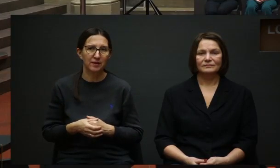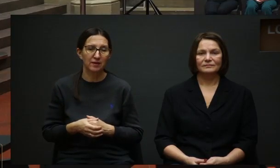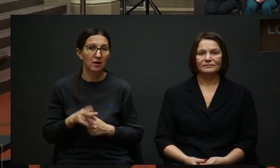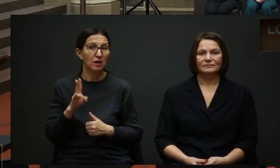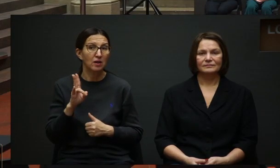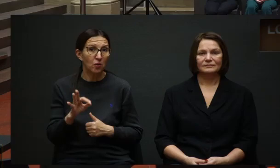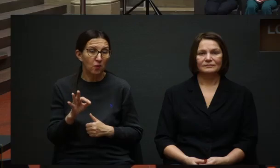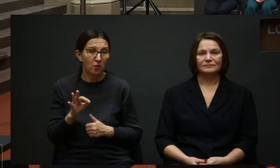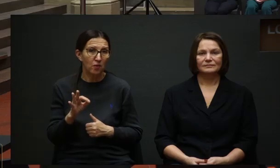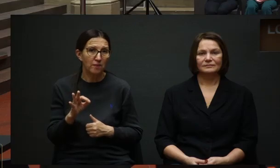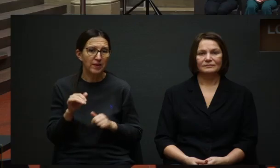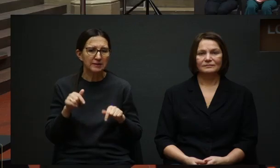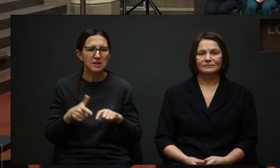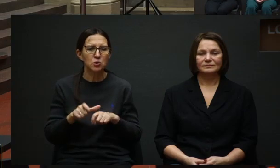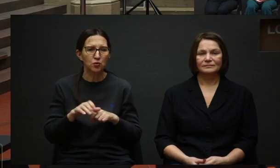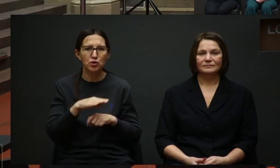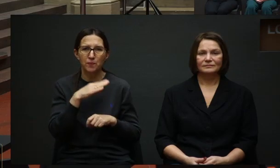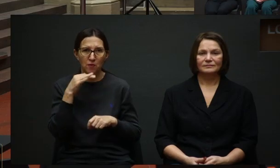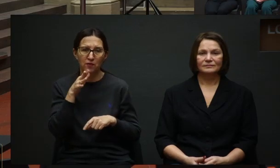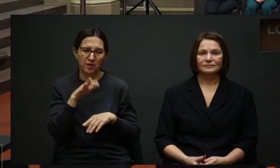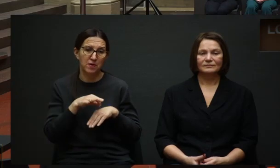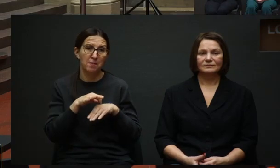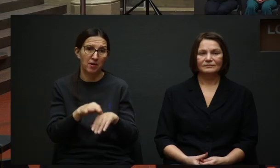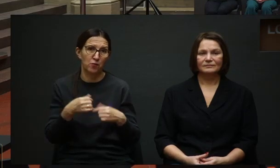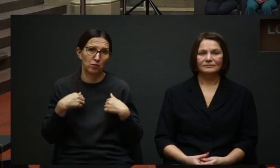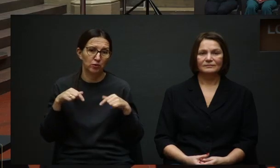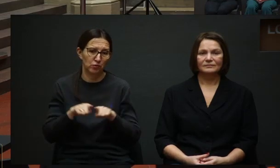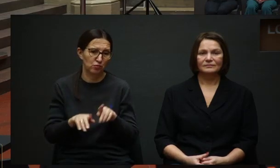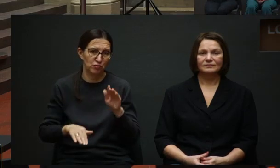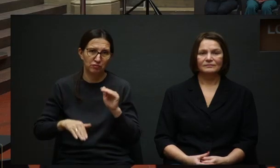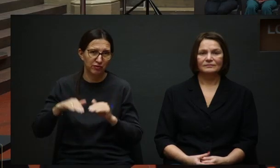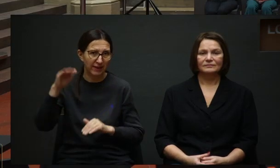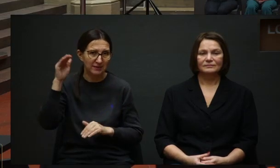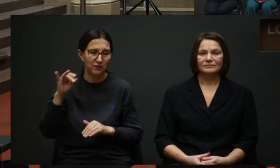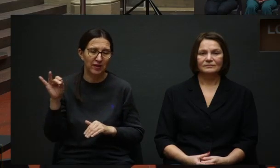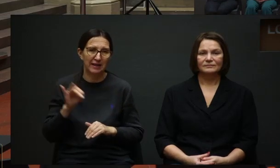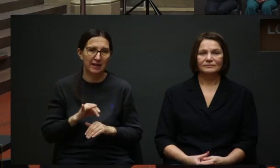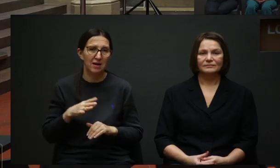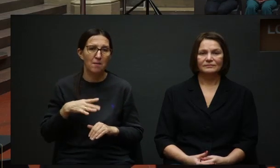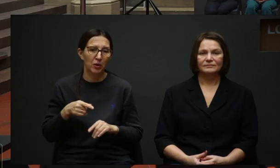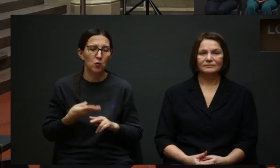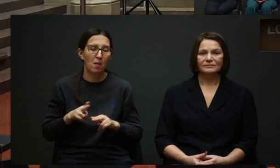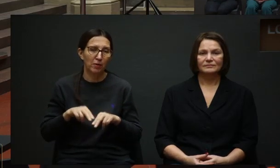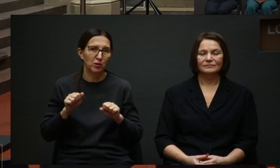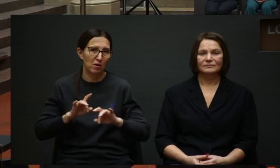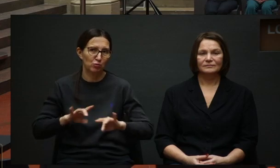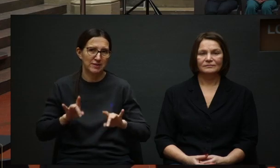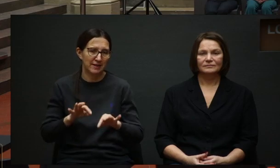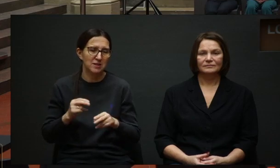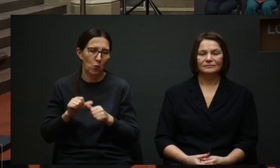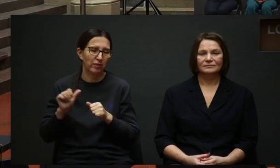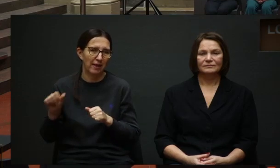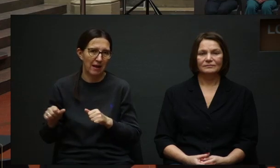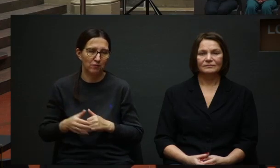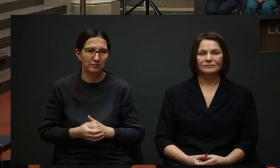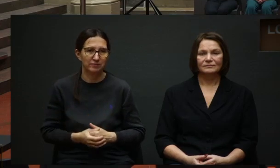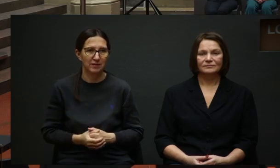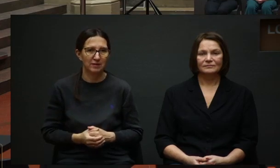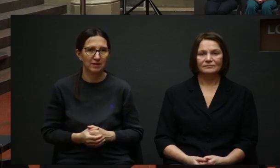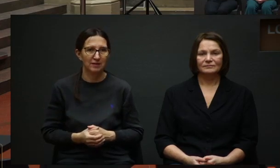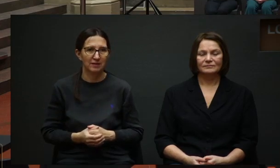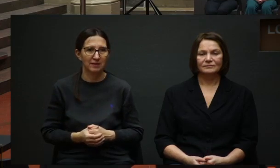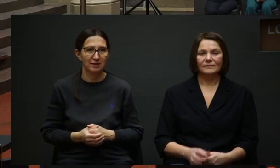Но здесь очень много времени провел я тоже в детстве, и потом об этом могу сказать отдельно. Это